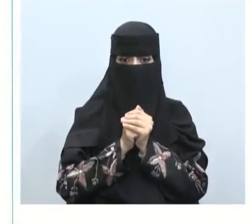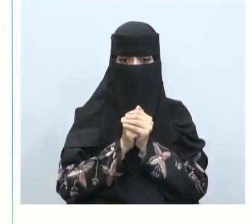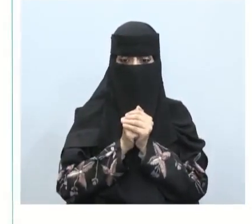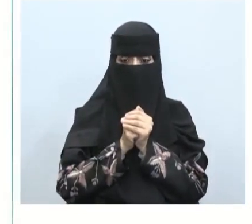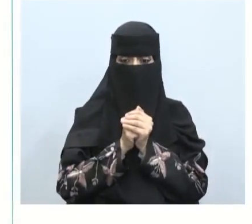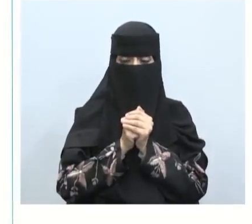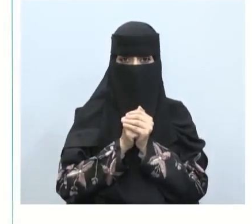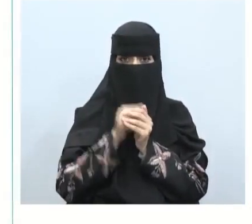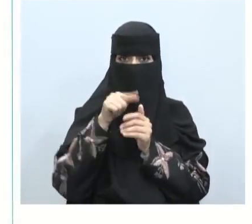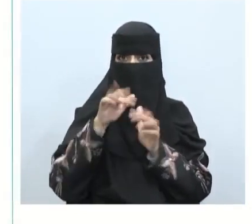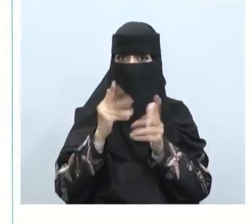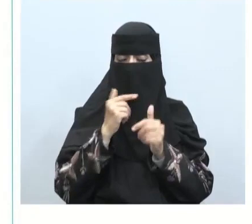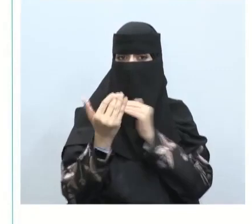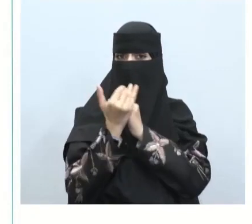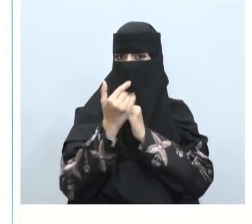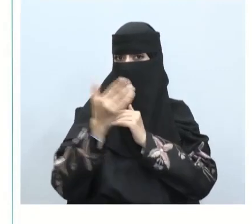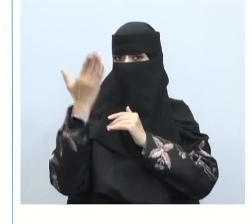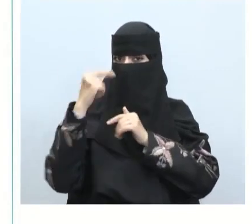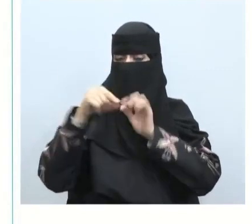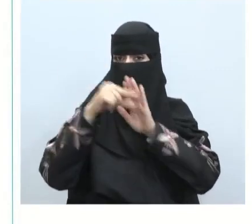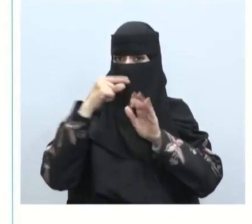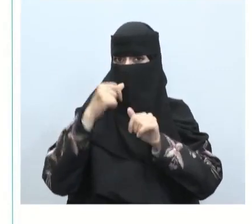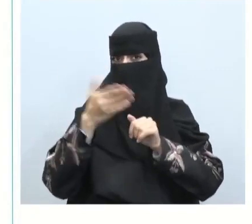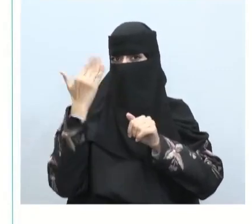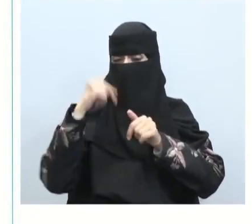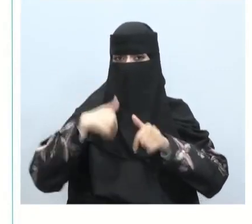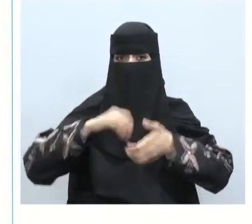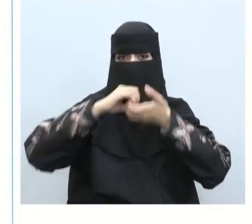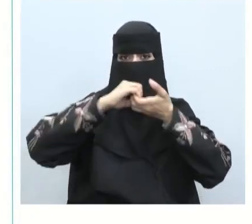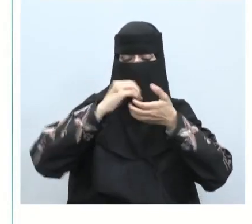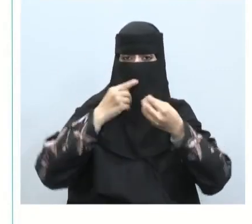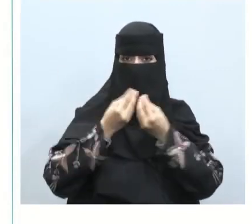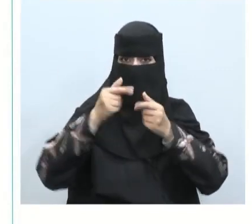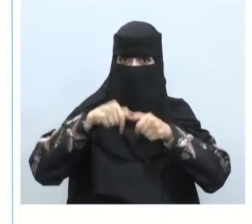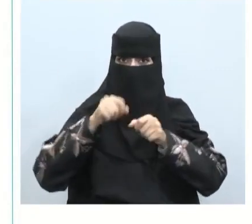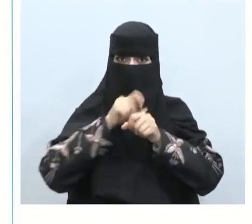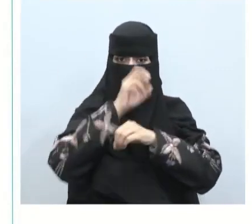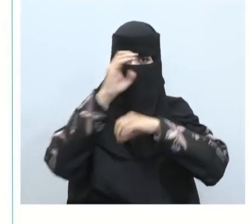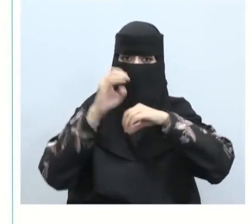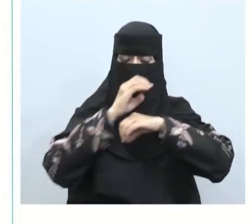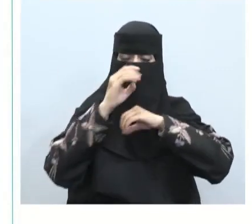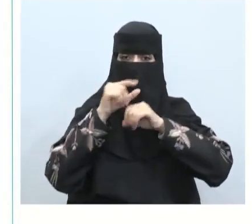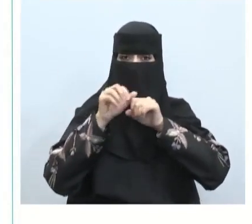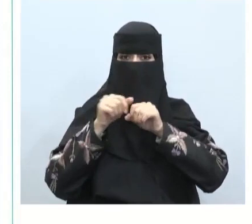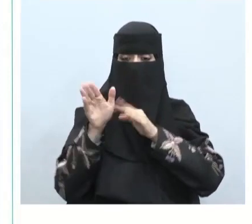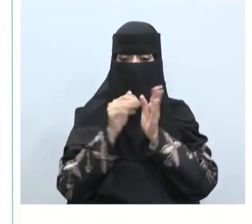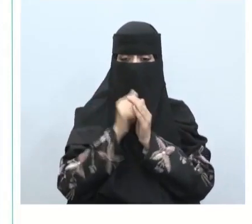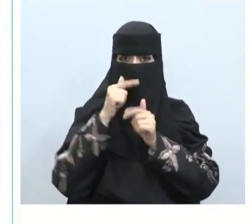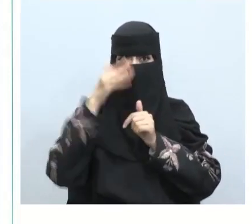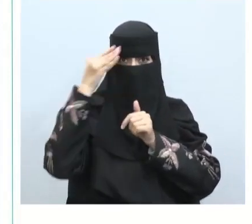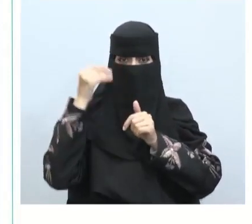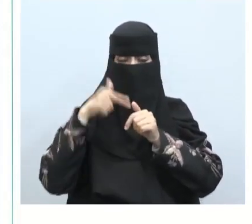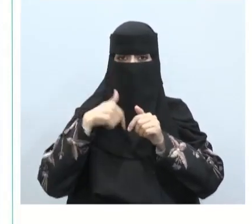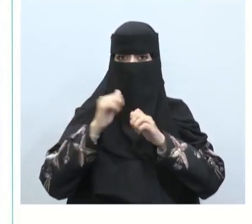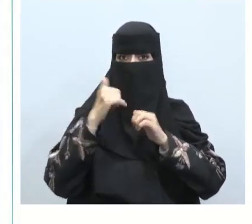الثانيه ما تم دراسته في الدرس السابق كان التعاون في جوجل درايف نراجع